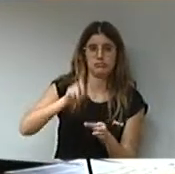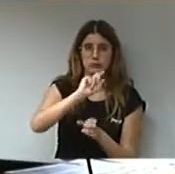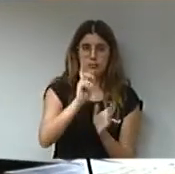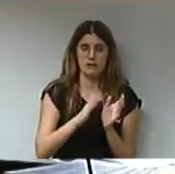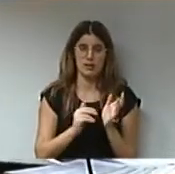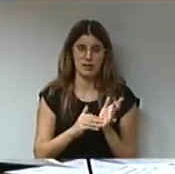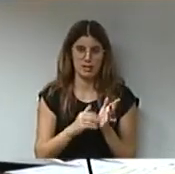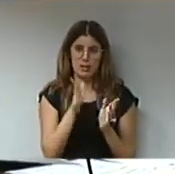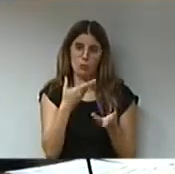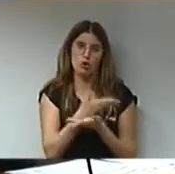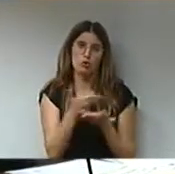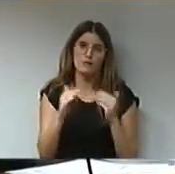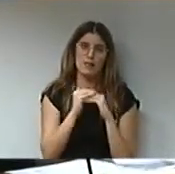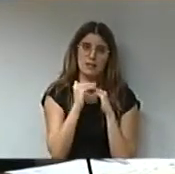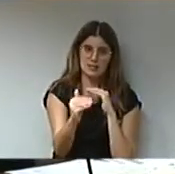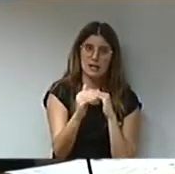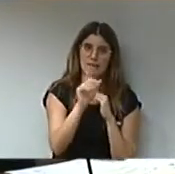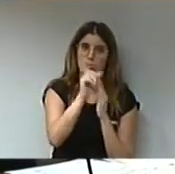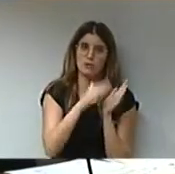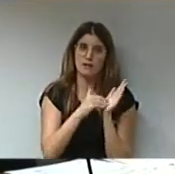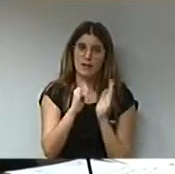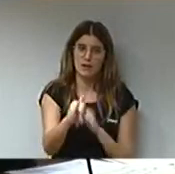comunitat.